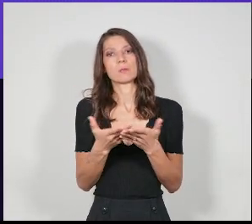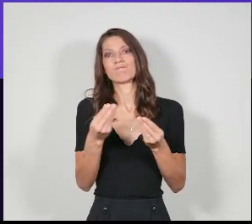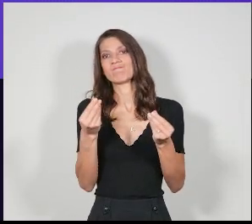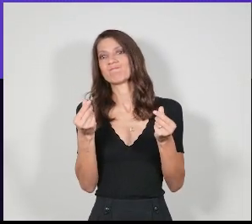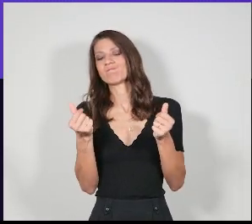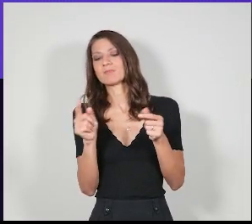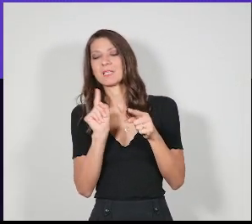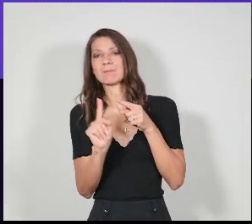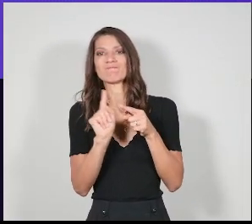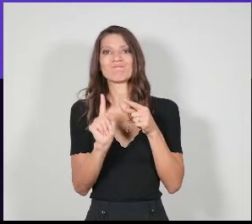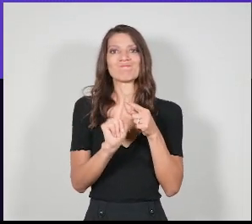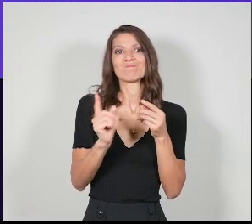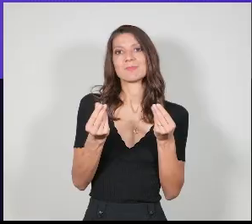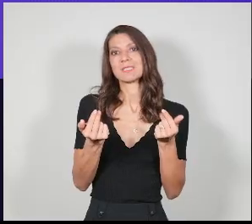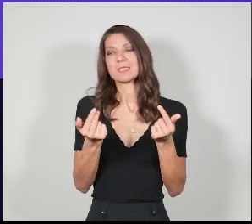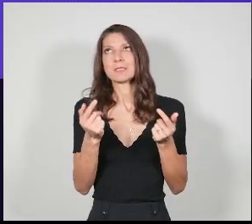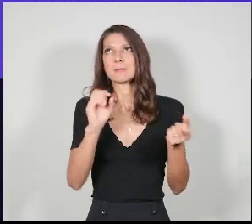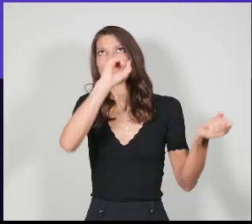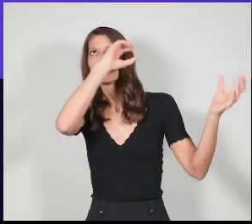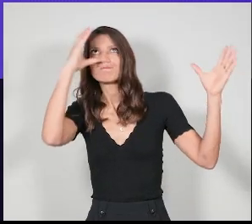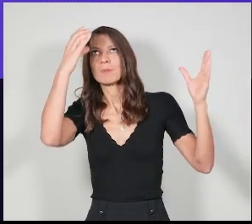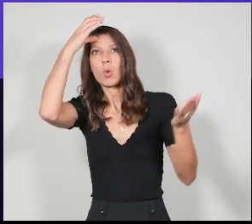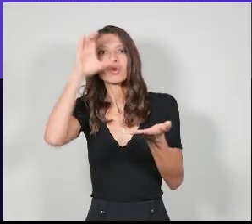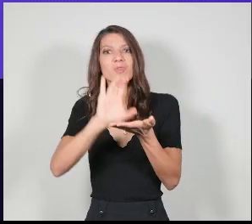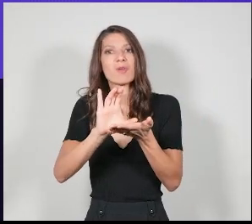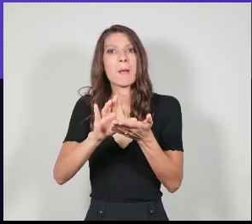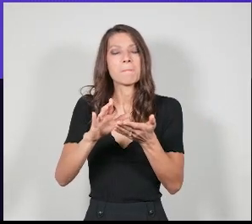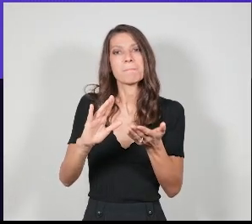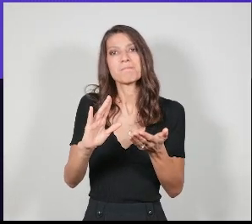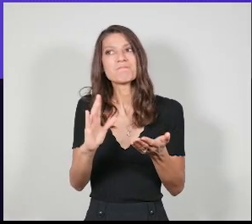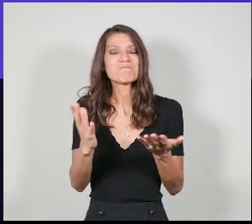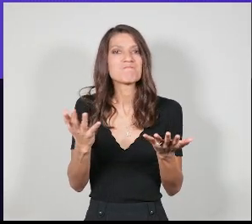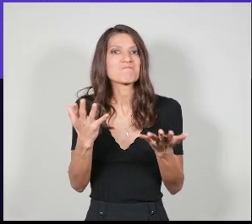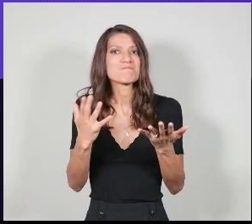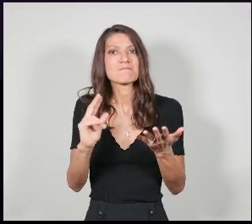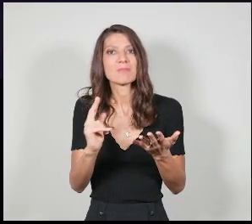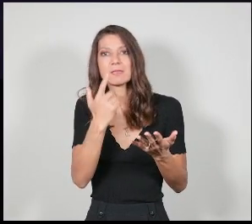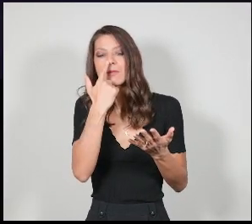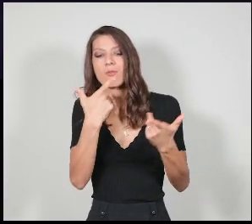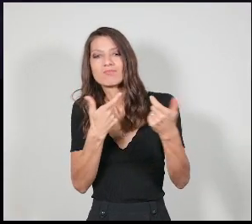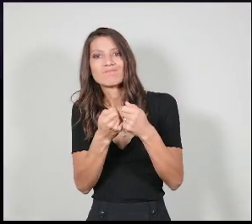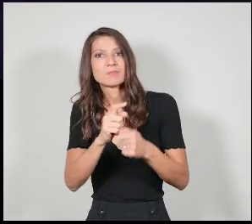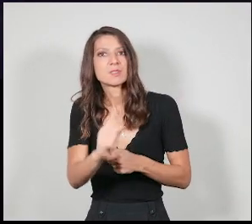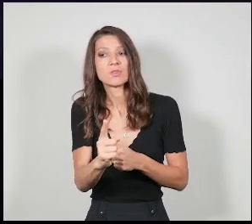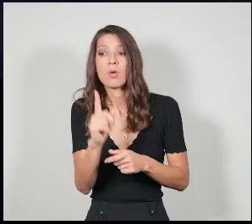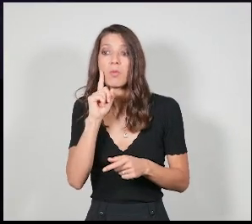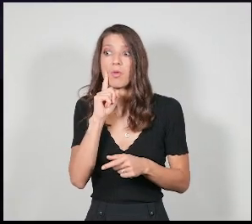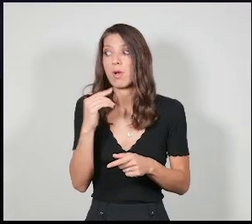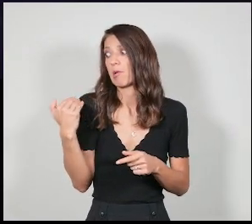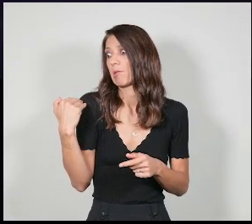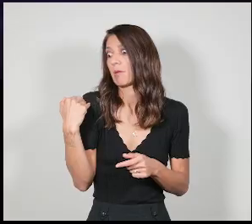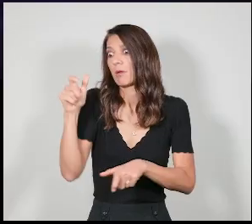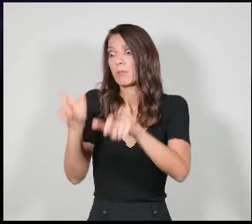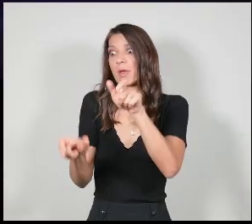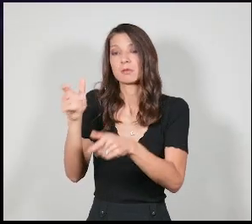se retrouve là dans une situation où on a à peine commencé à accueillir plus de personnes âgées en situation de dépendance. Donc